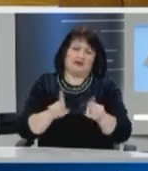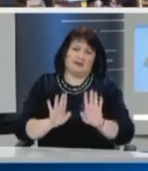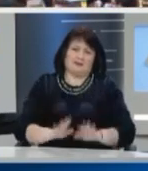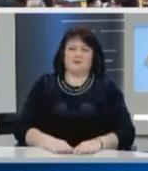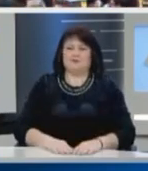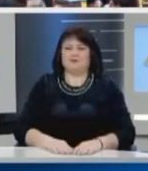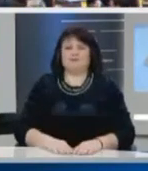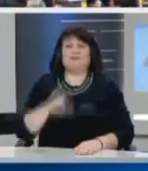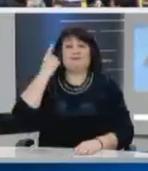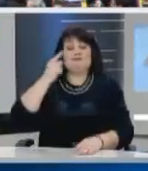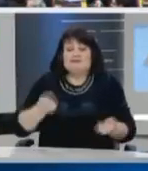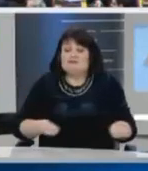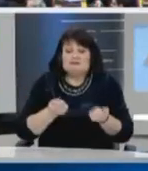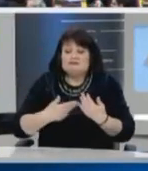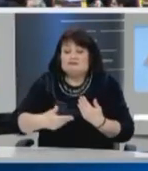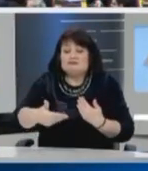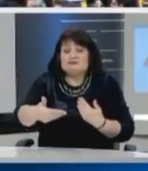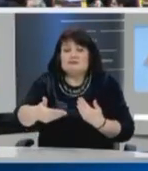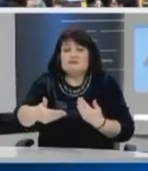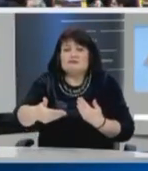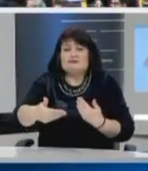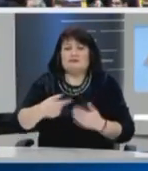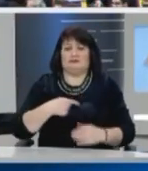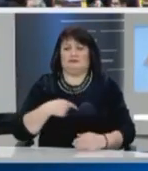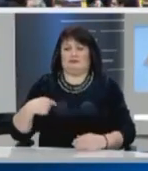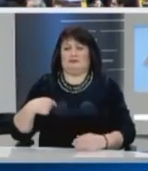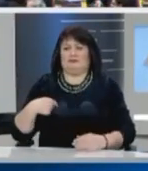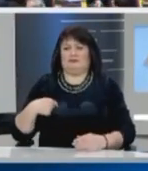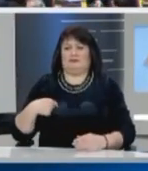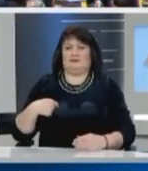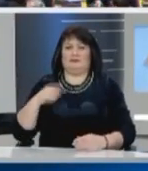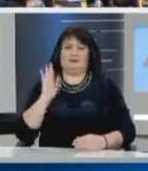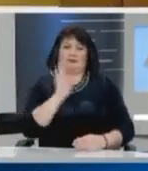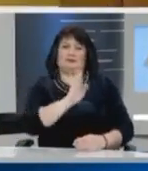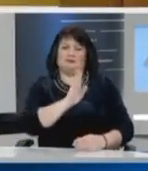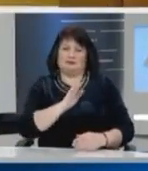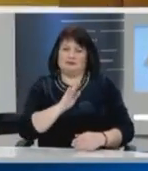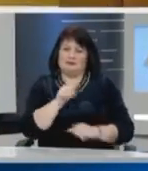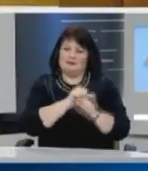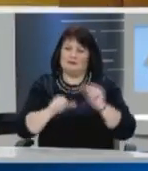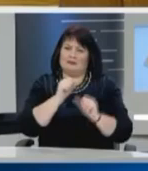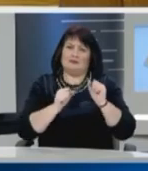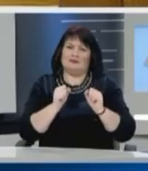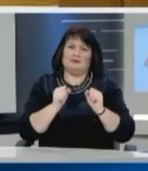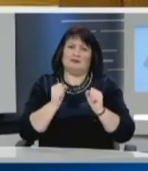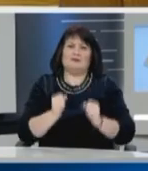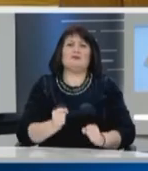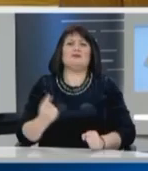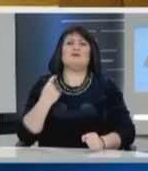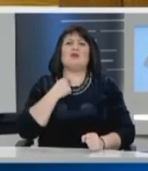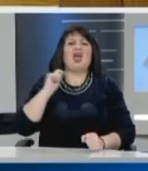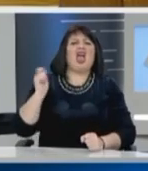Το αστάθμητο της αλλαγής ηγεσίας στη γειτονική μας χώρα και η ήττα